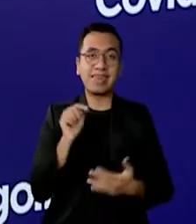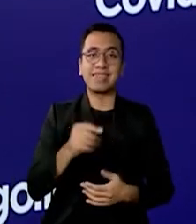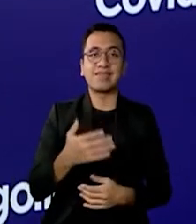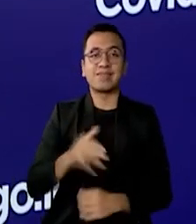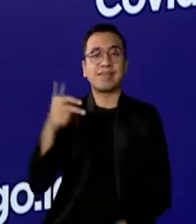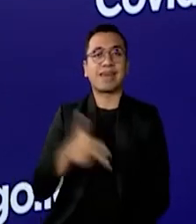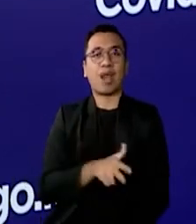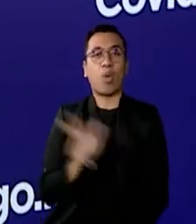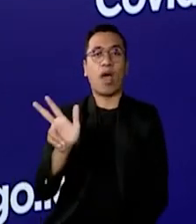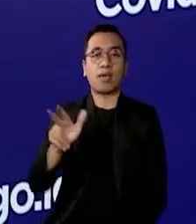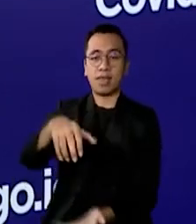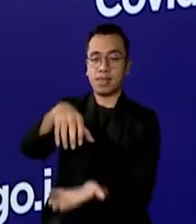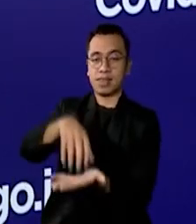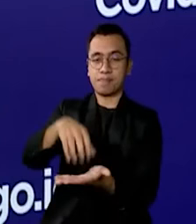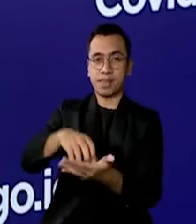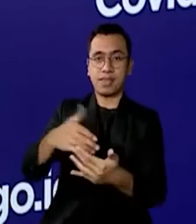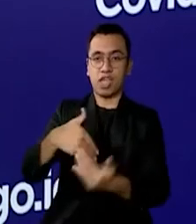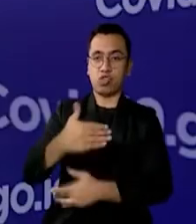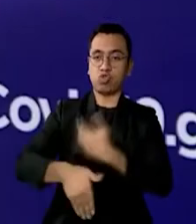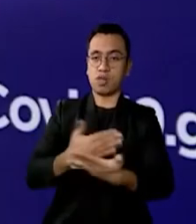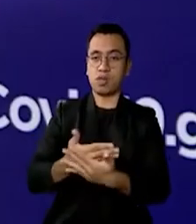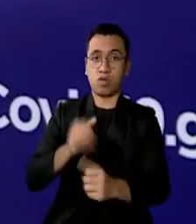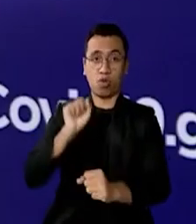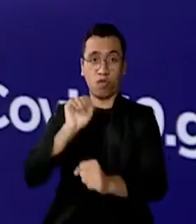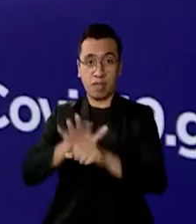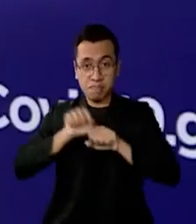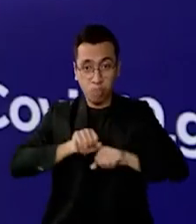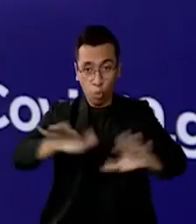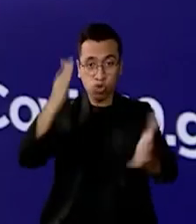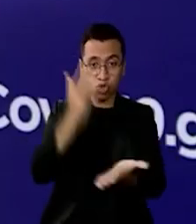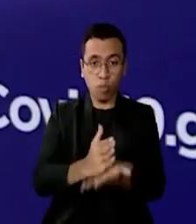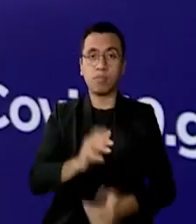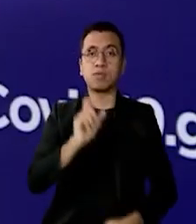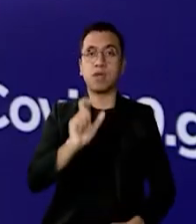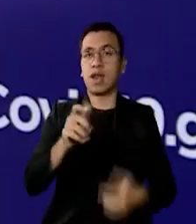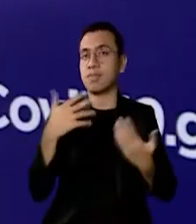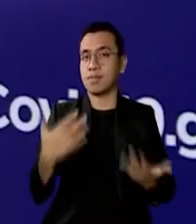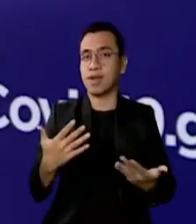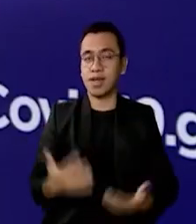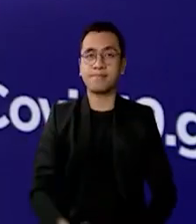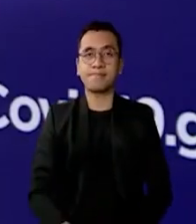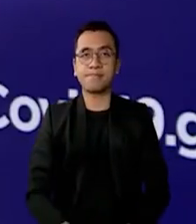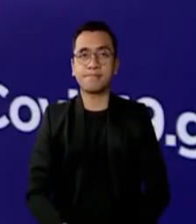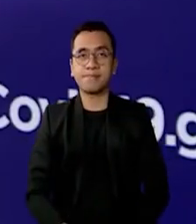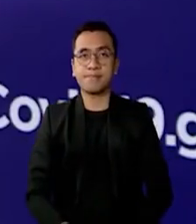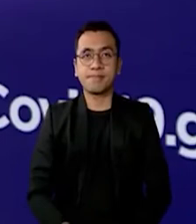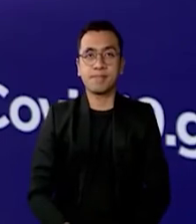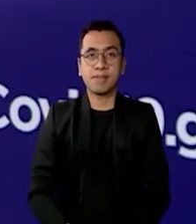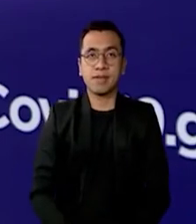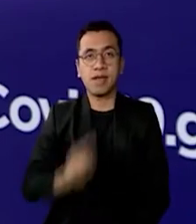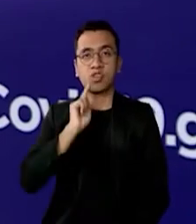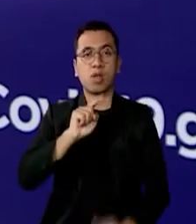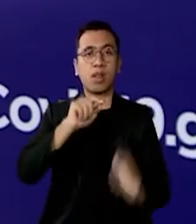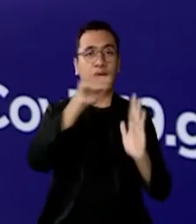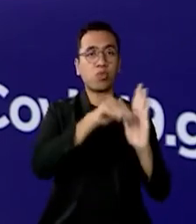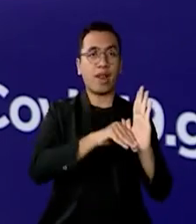Karawang terutama di daerah industrial ini Iya tentunya udah beberapa kali kami lakukan terkait masalah kebijakan